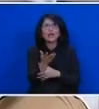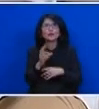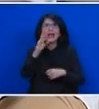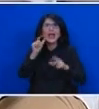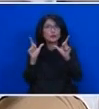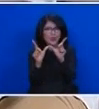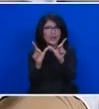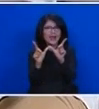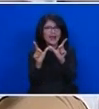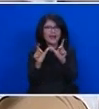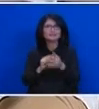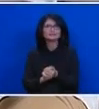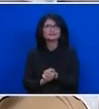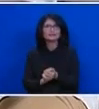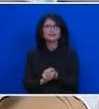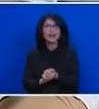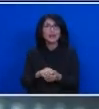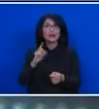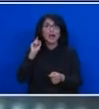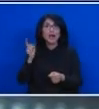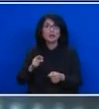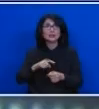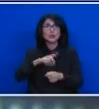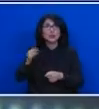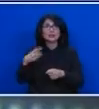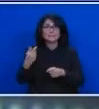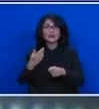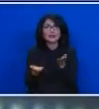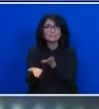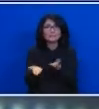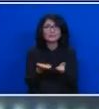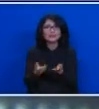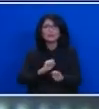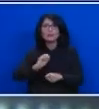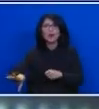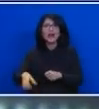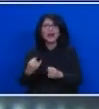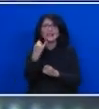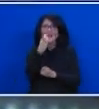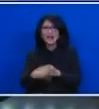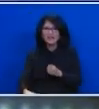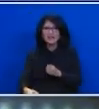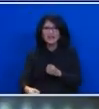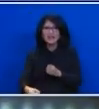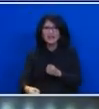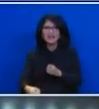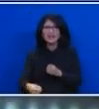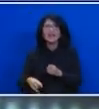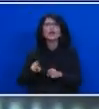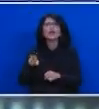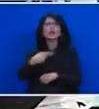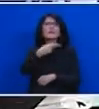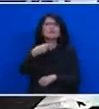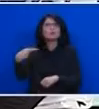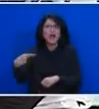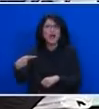empowerment nah kemudian ketika sampai di pelayanan akhir atau di pembuangan akhir ini kemudian dia akhirnya akan berkurang